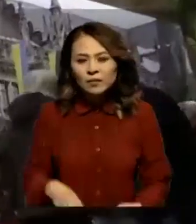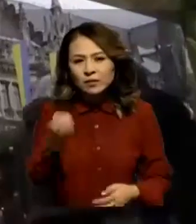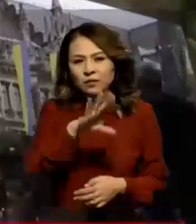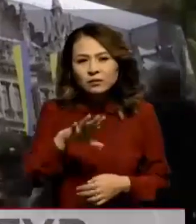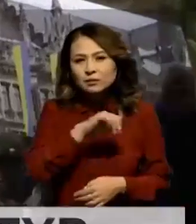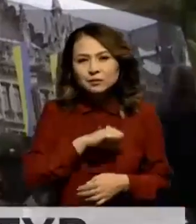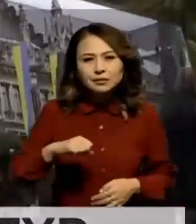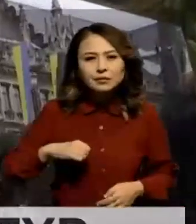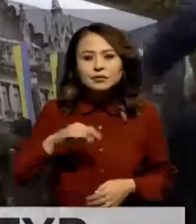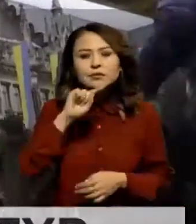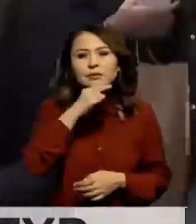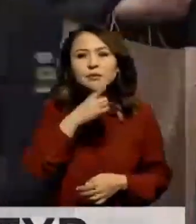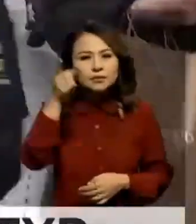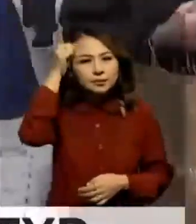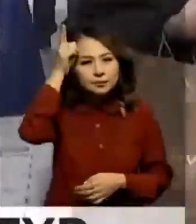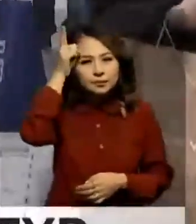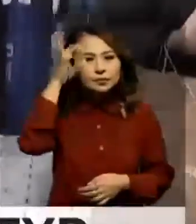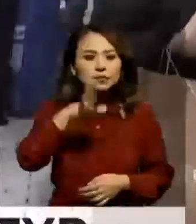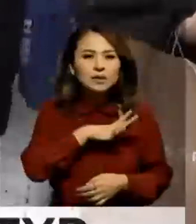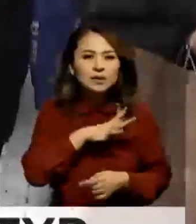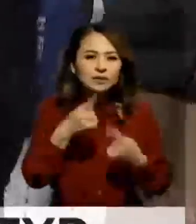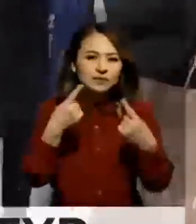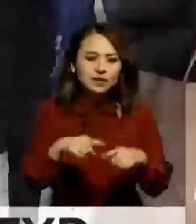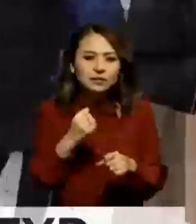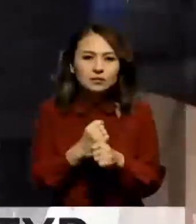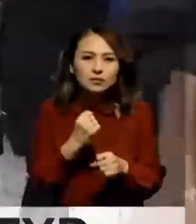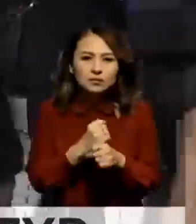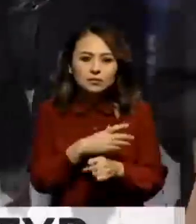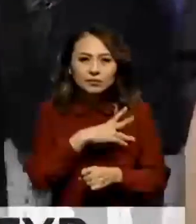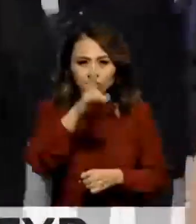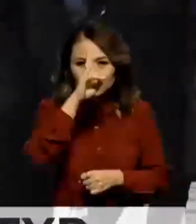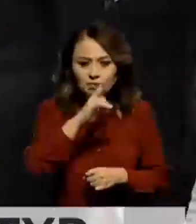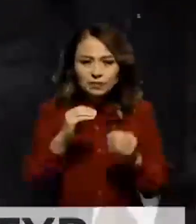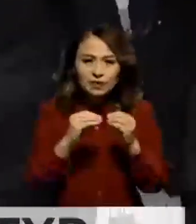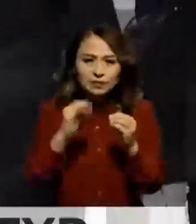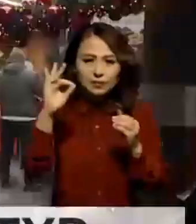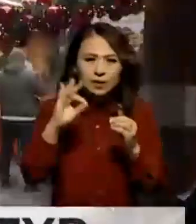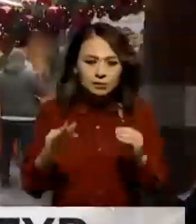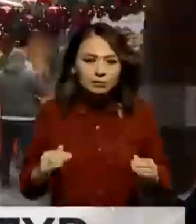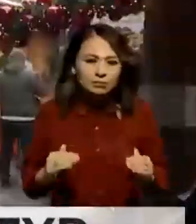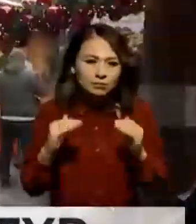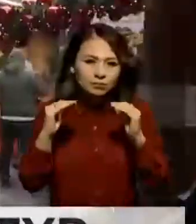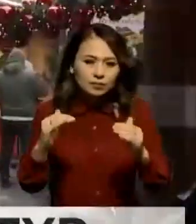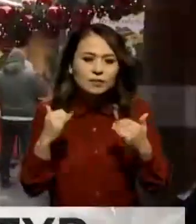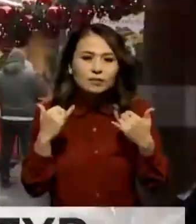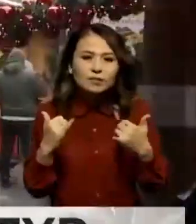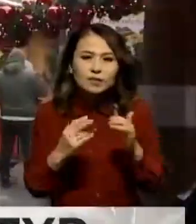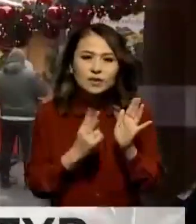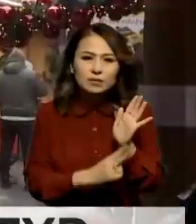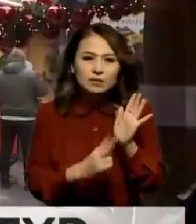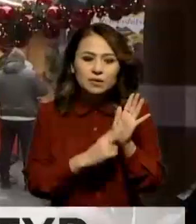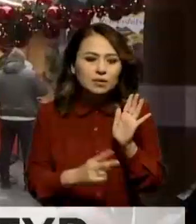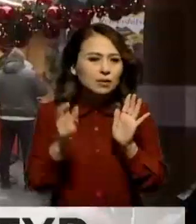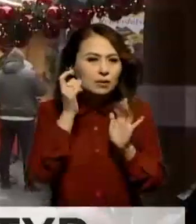Еуропаның ең ірі экономикасы Германияда инфляция кейінгі 2 айда 10%-дан асты. Бұл осы елдегі соңғы 70